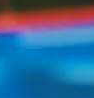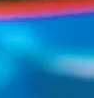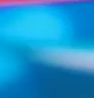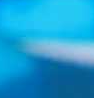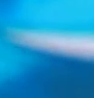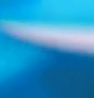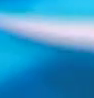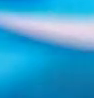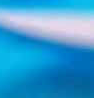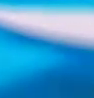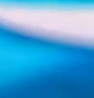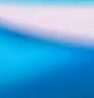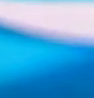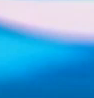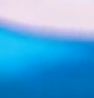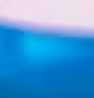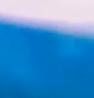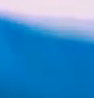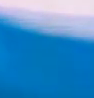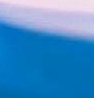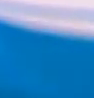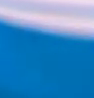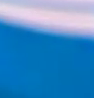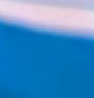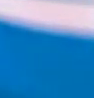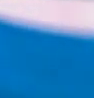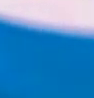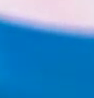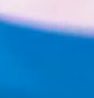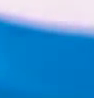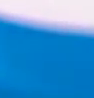непременно жмите на колокольчик. Информбюро, когда нужна честная информация.